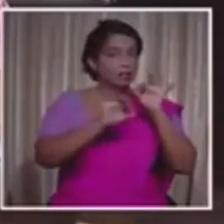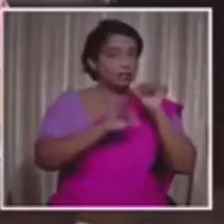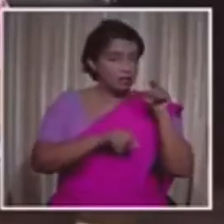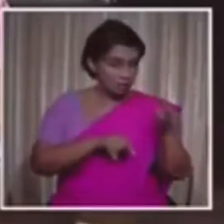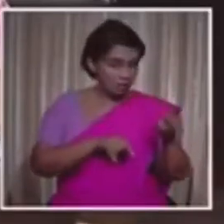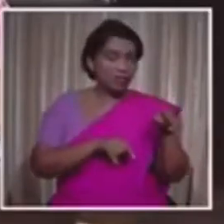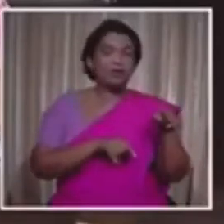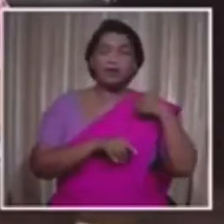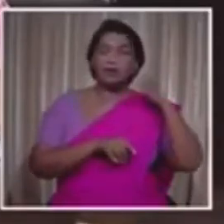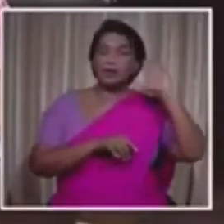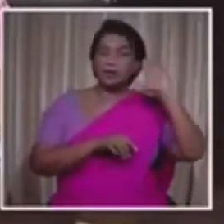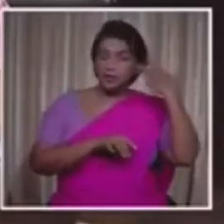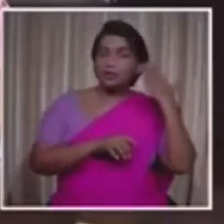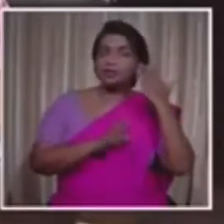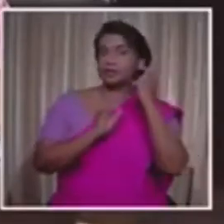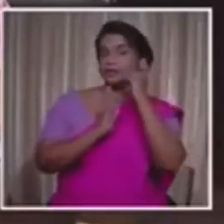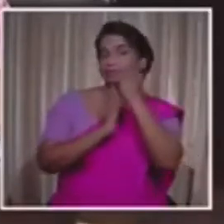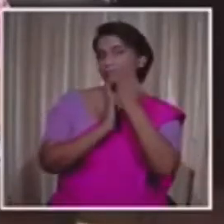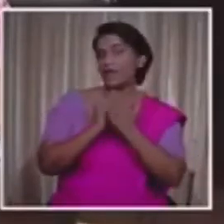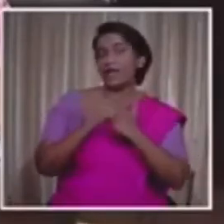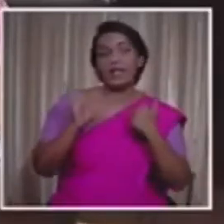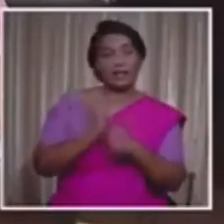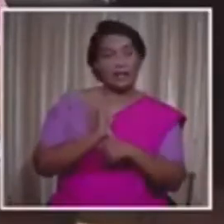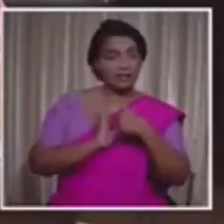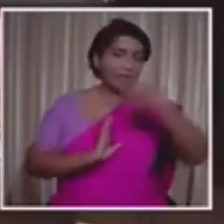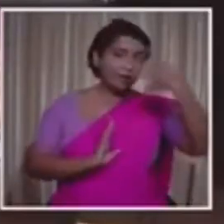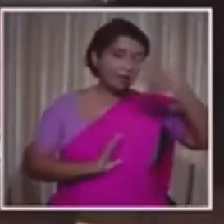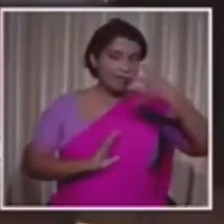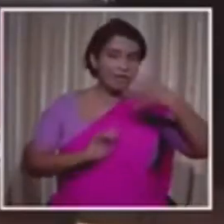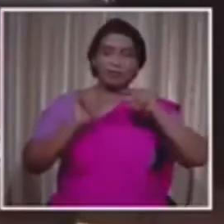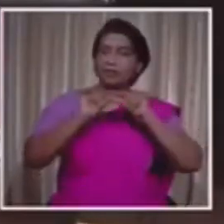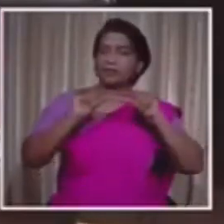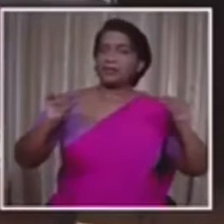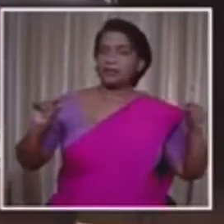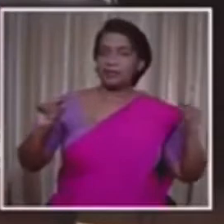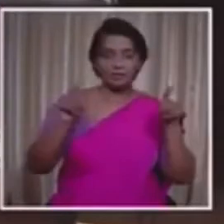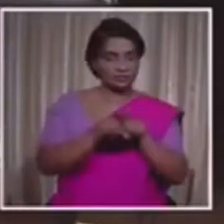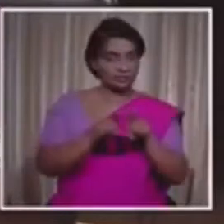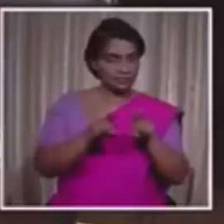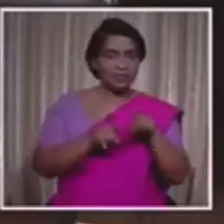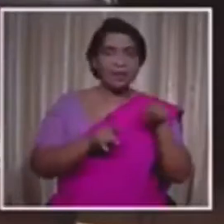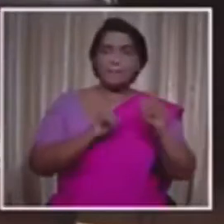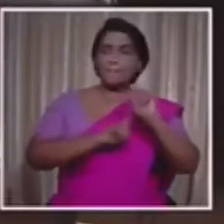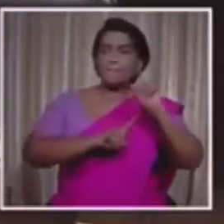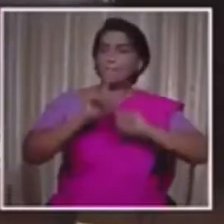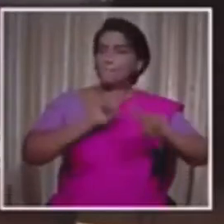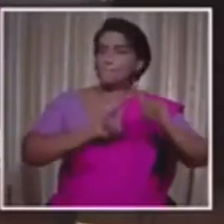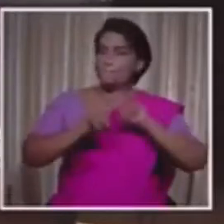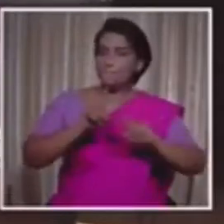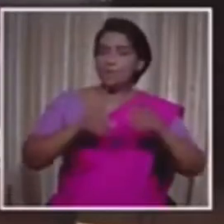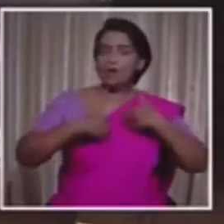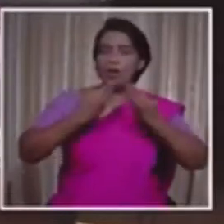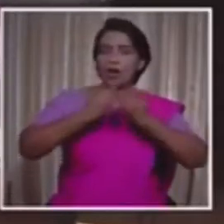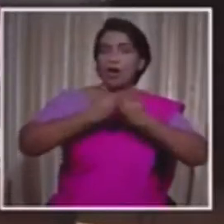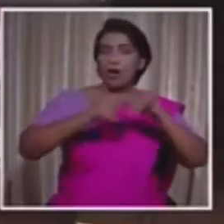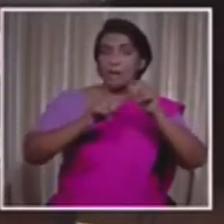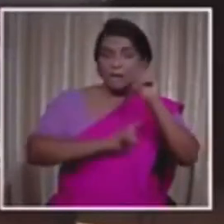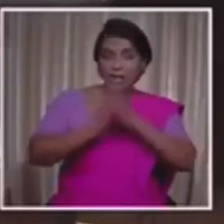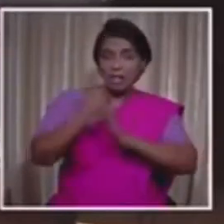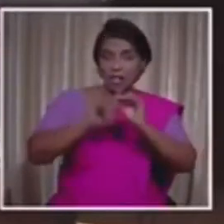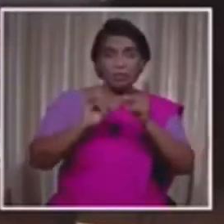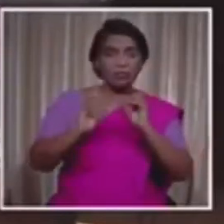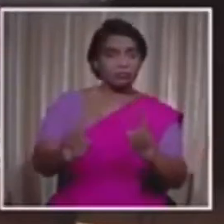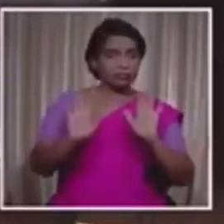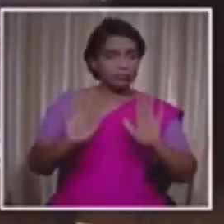में विशेष विधिविधान पनते हतरवेनी वगांतिय प्रकारव पार्लिमेंतुव विसुरवा हरी नुमेति